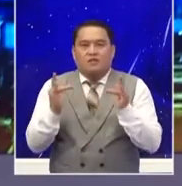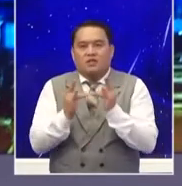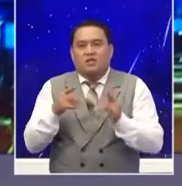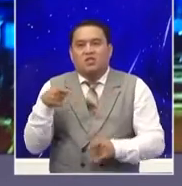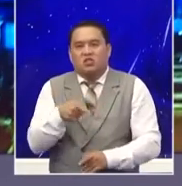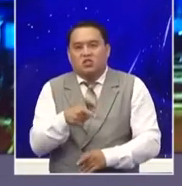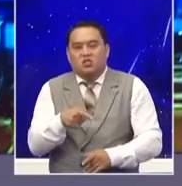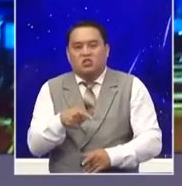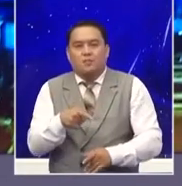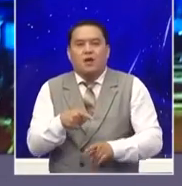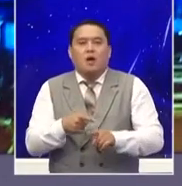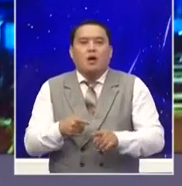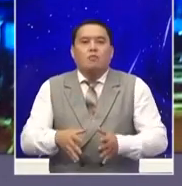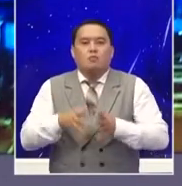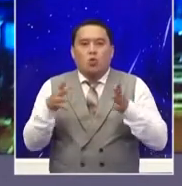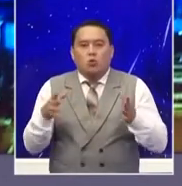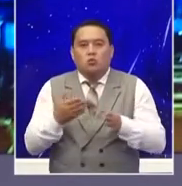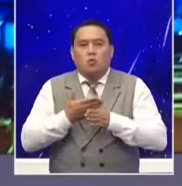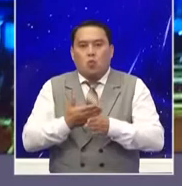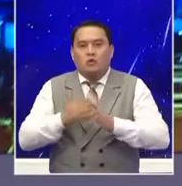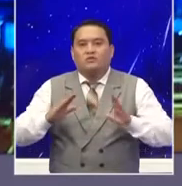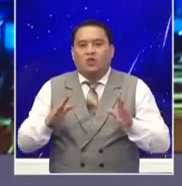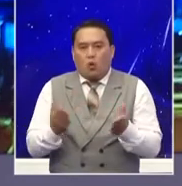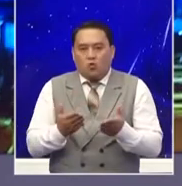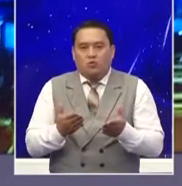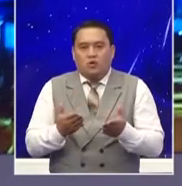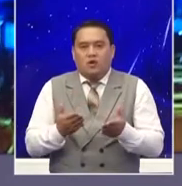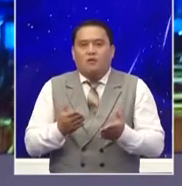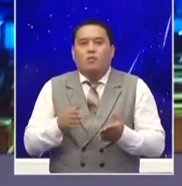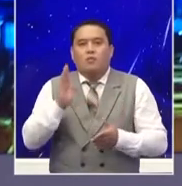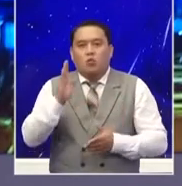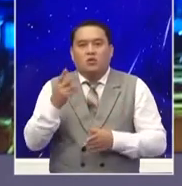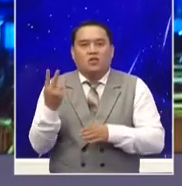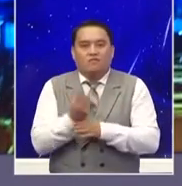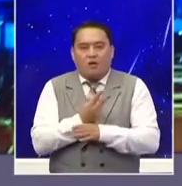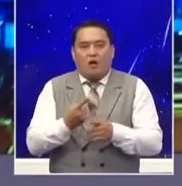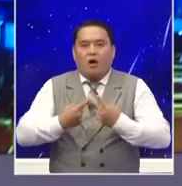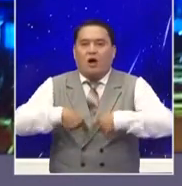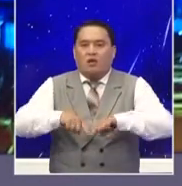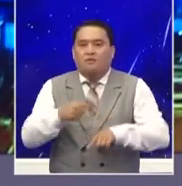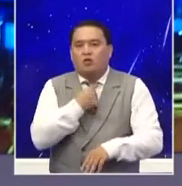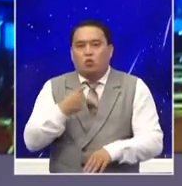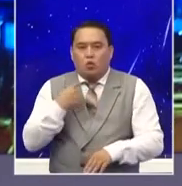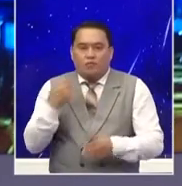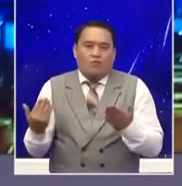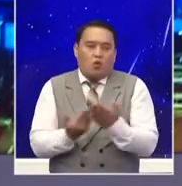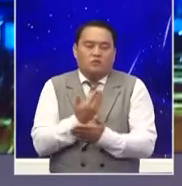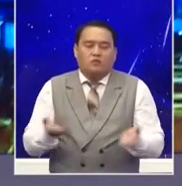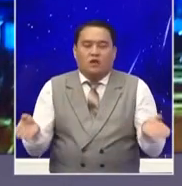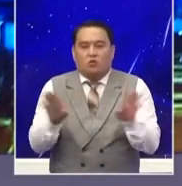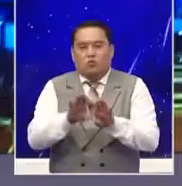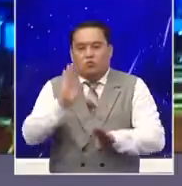более чем на 1000 единиц. Более того, благодаря данной статистике, в скором времени два провизорных отделения в Талдыкургане и вовсе